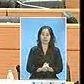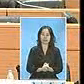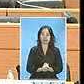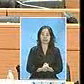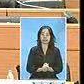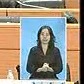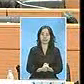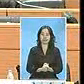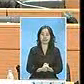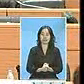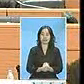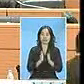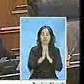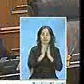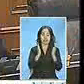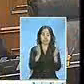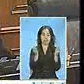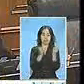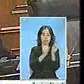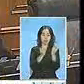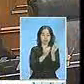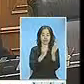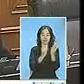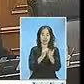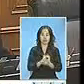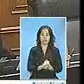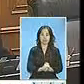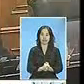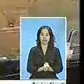ขอบคุณที่เปิดดูนะครับ ครับ